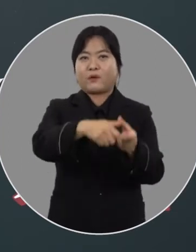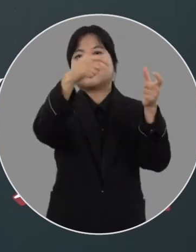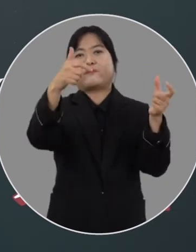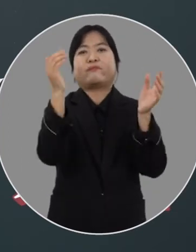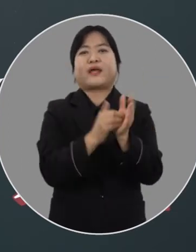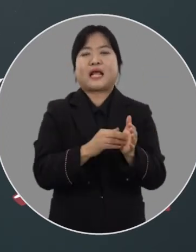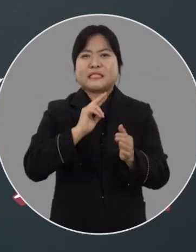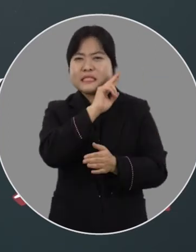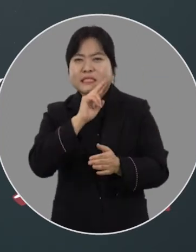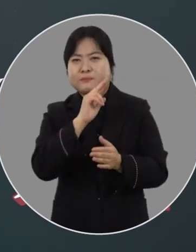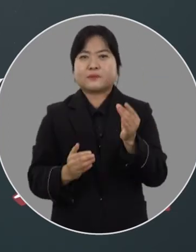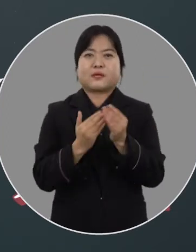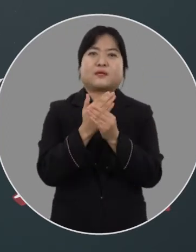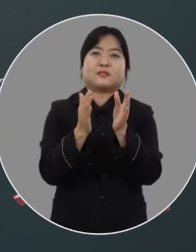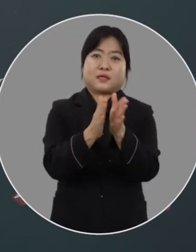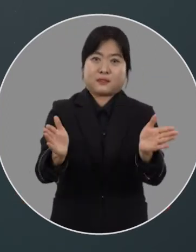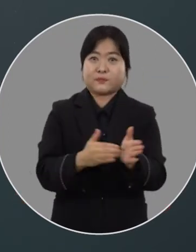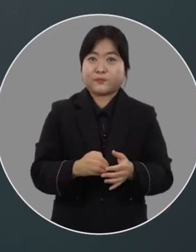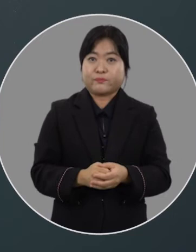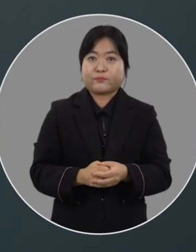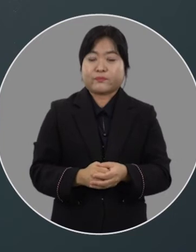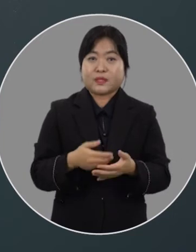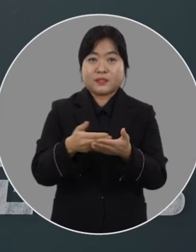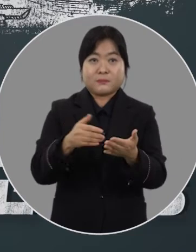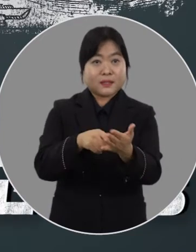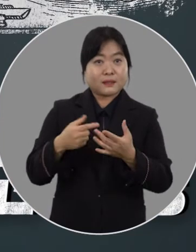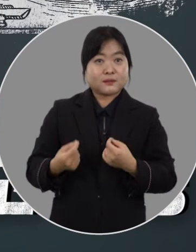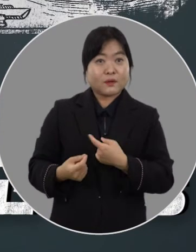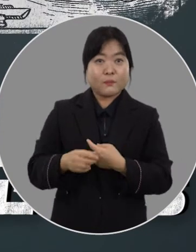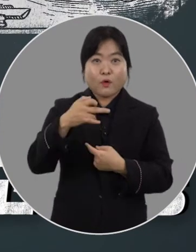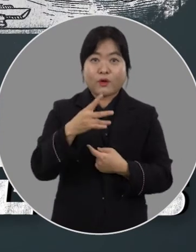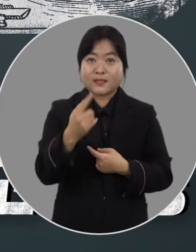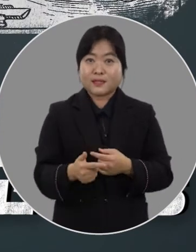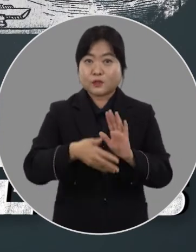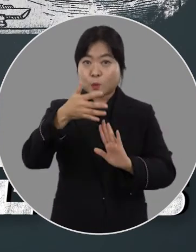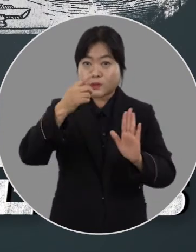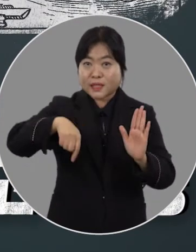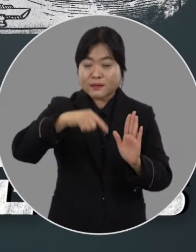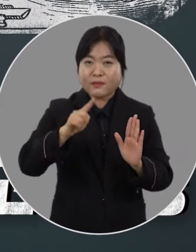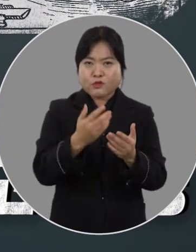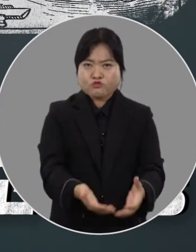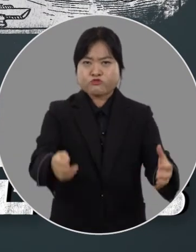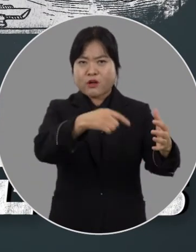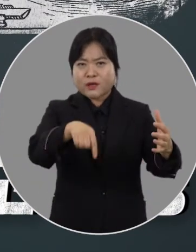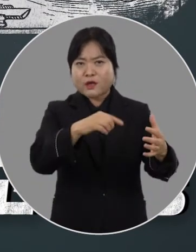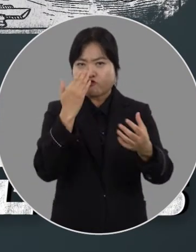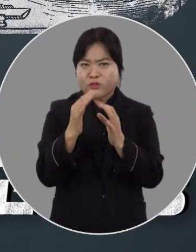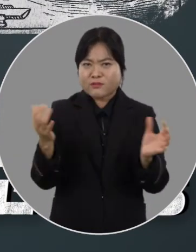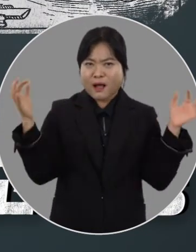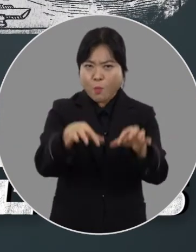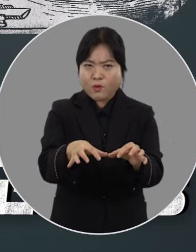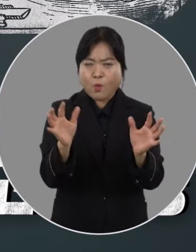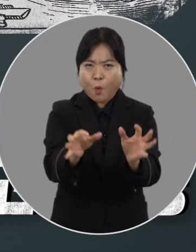하는 의심들이 생겨나기 시작했죠. 그림에 나타나듯이 쾰른이라고 하는 도시에서는 한 구덩이에다가